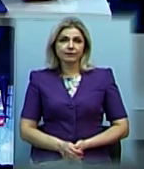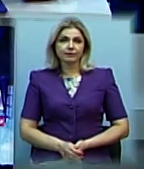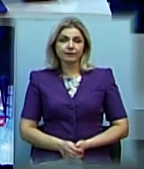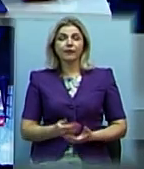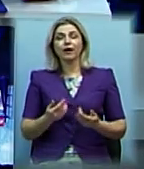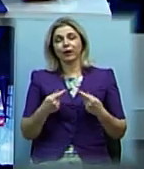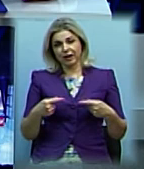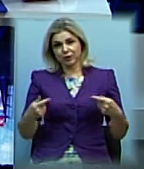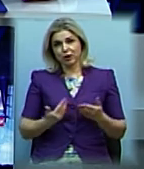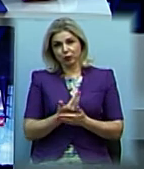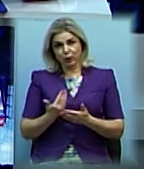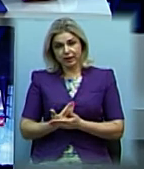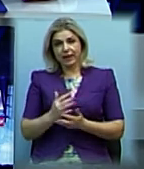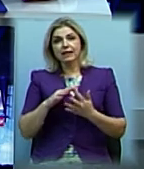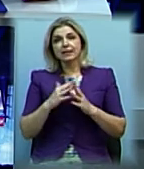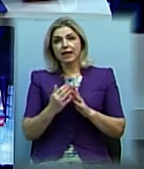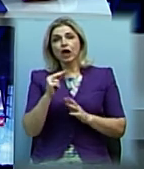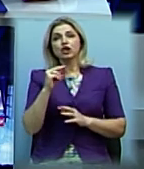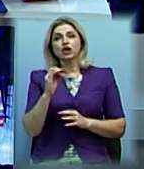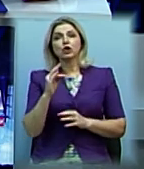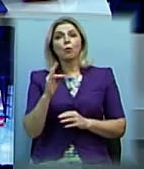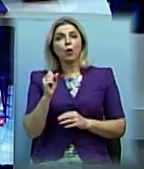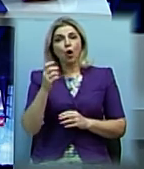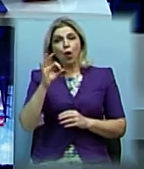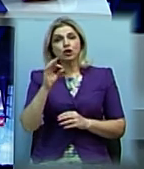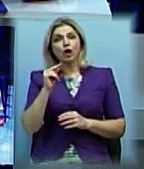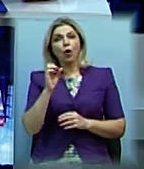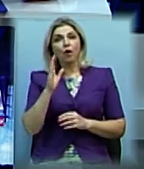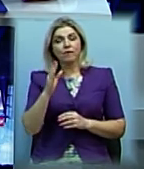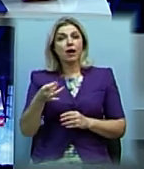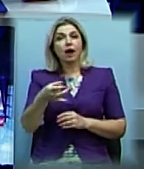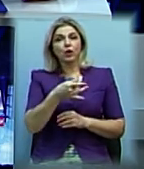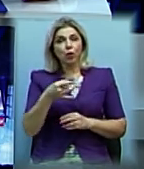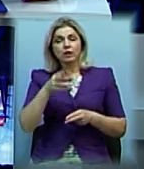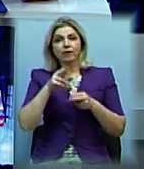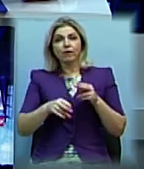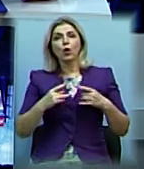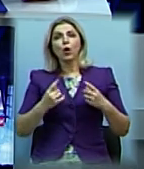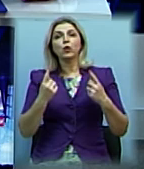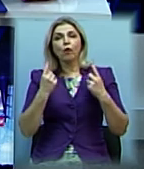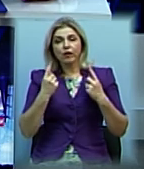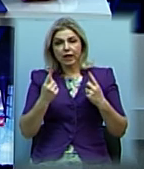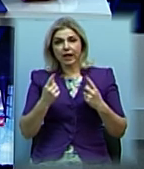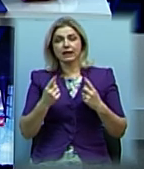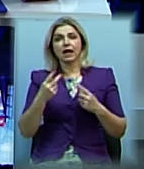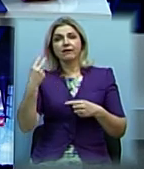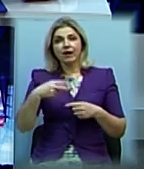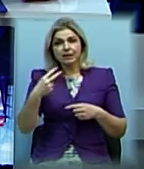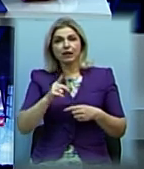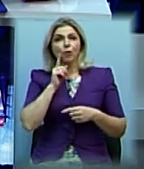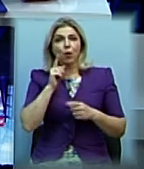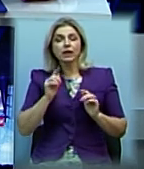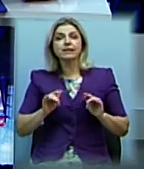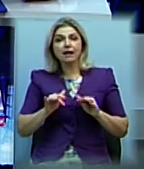І до інших подій. У селі Чорноморка Очаківського району завершилась ювілейна 20-та студреспубліка. Молодіжний захід